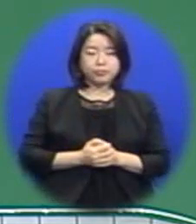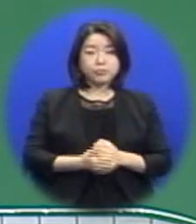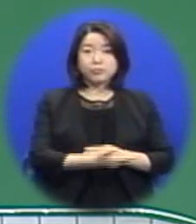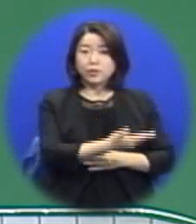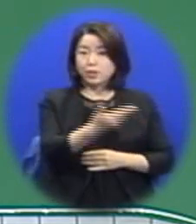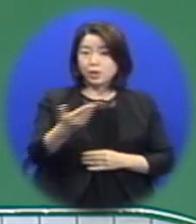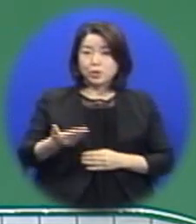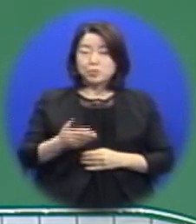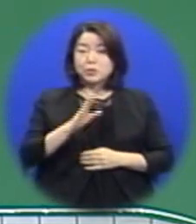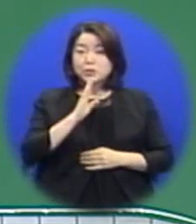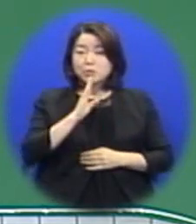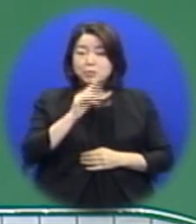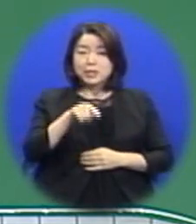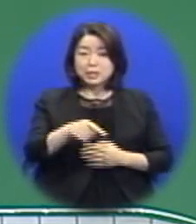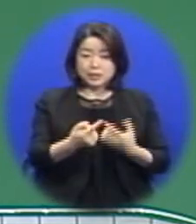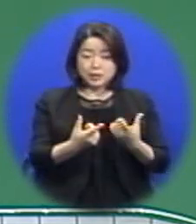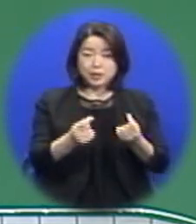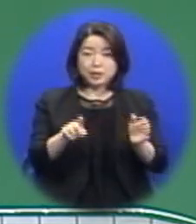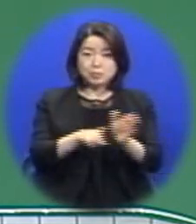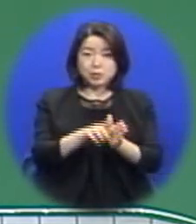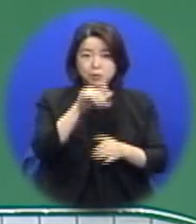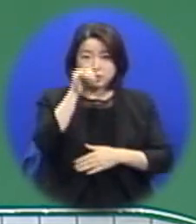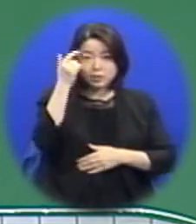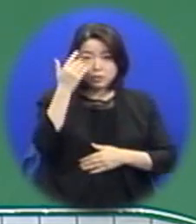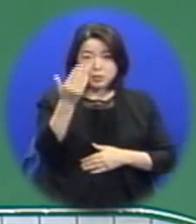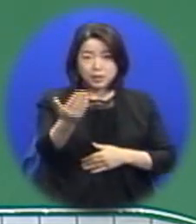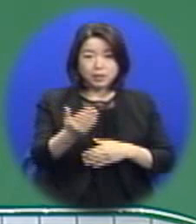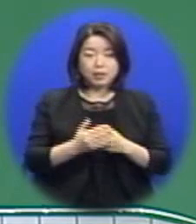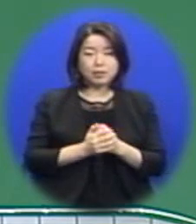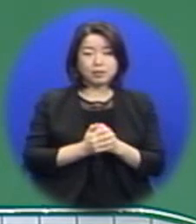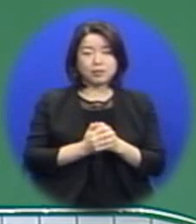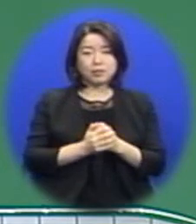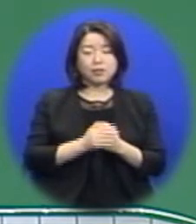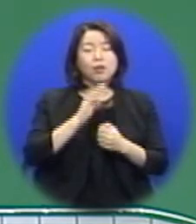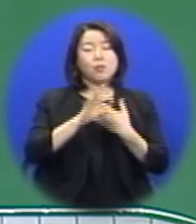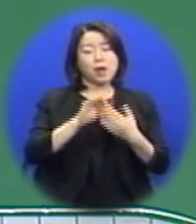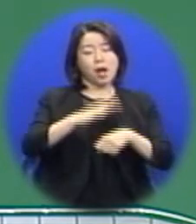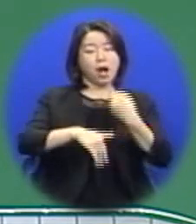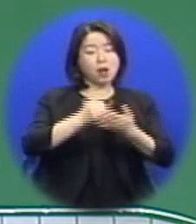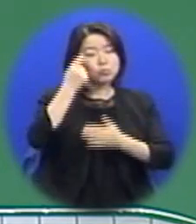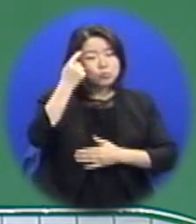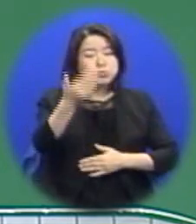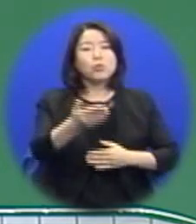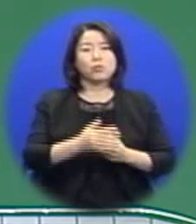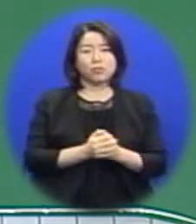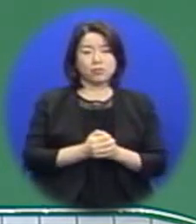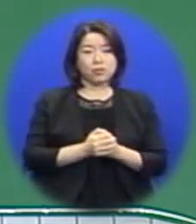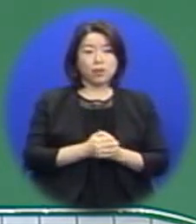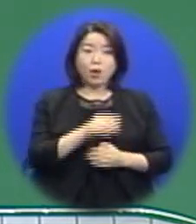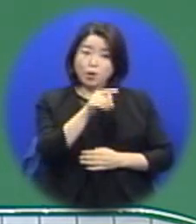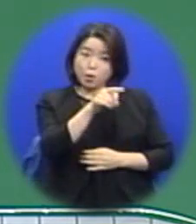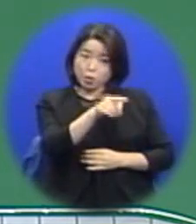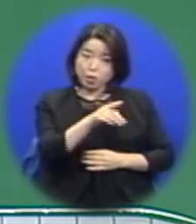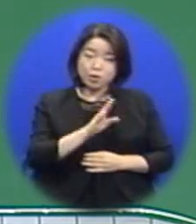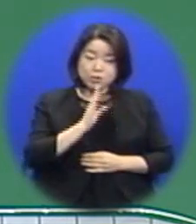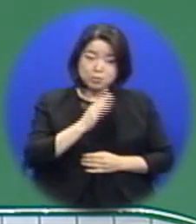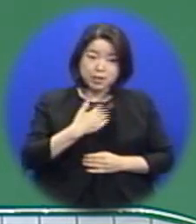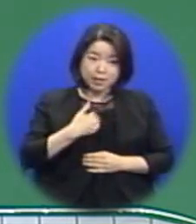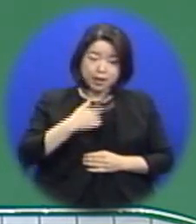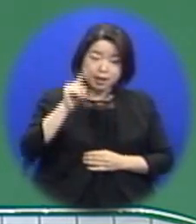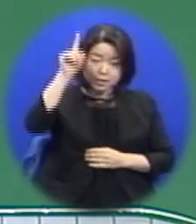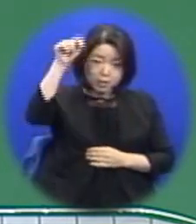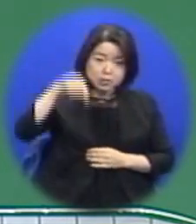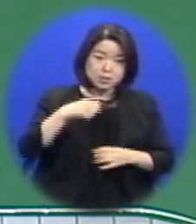여러분도 정말 그렇게 믿습니까? 그러면 하나님이 물으세요. 너 정말 내가 천지를 지으신 것을